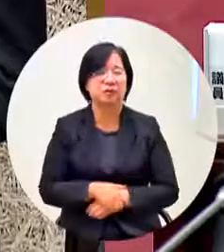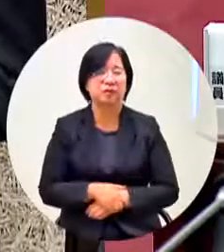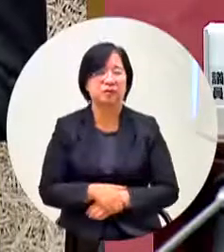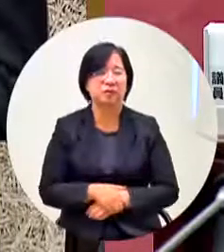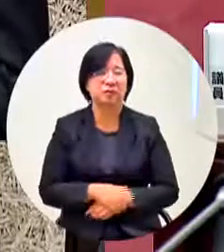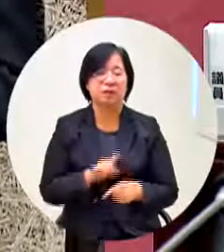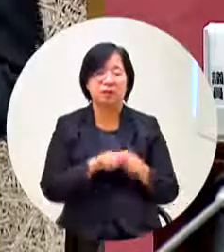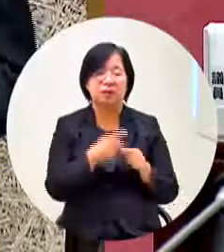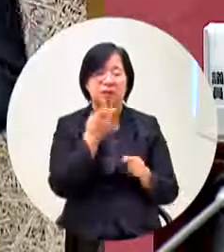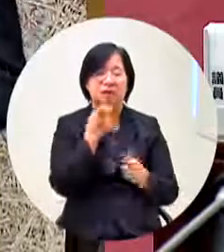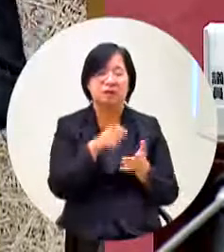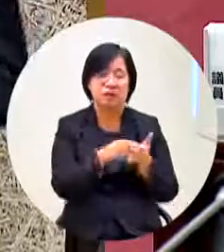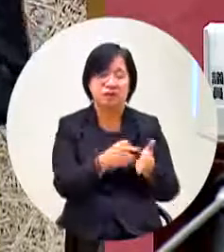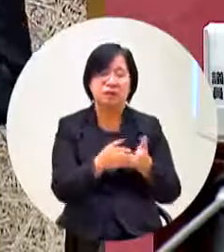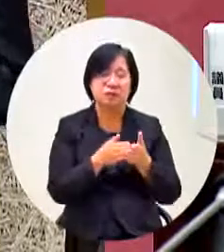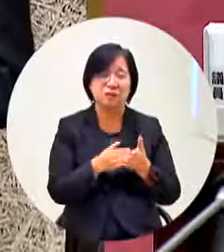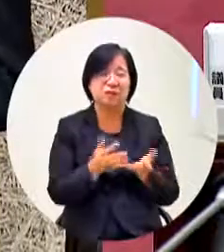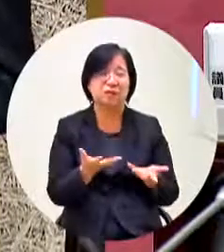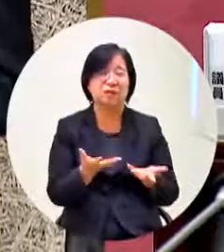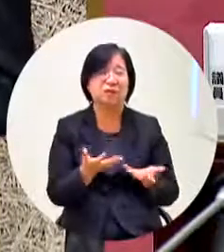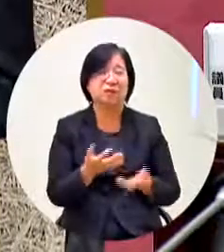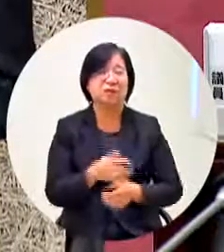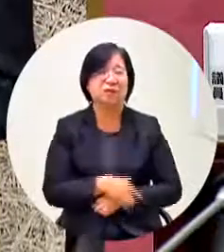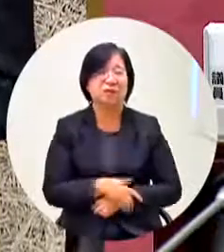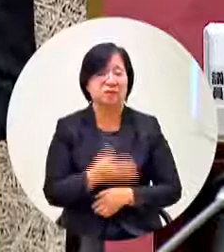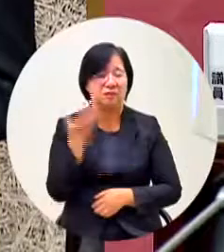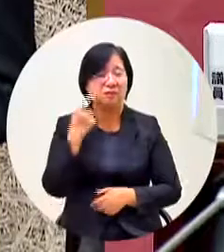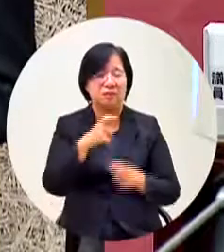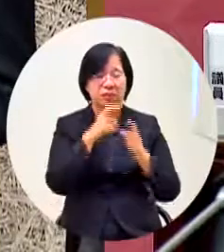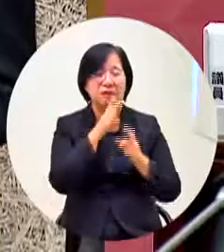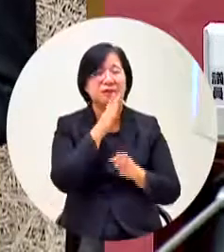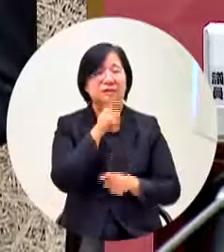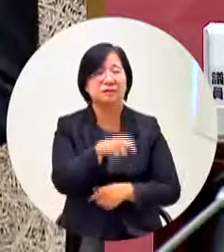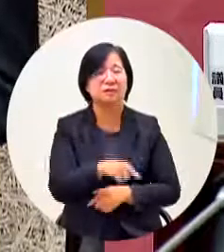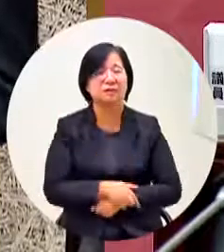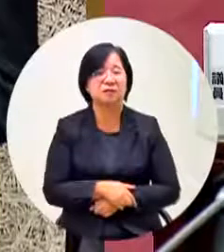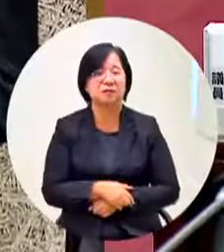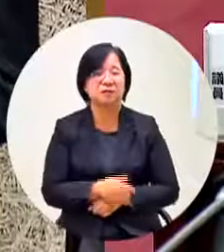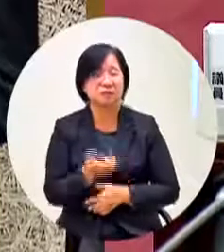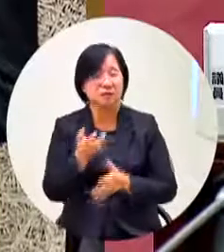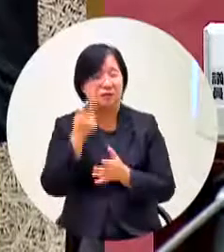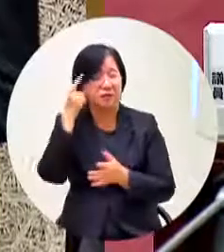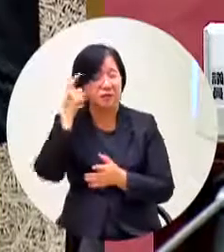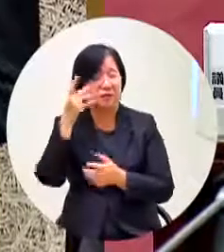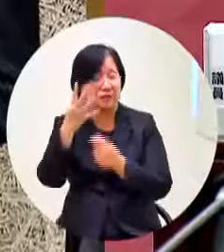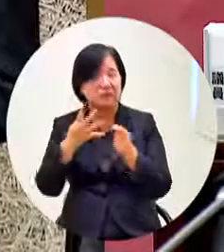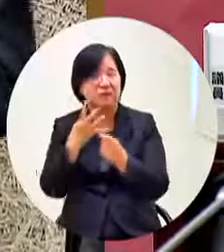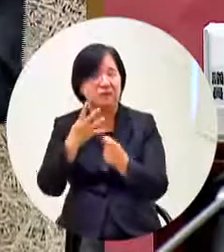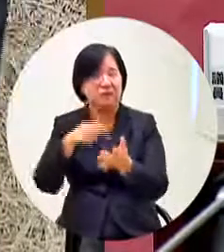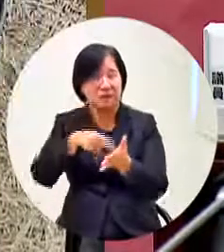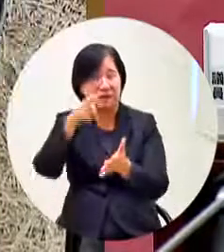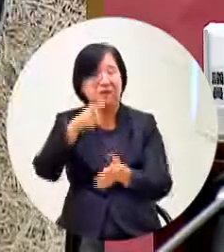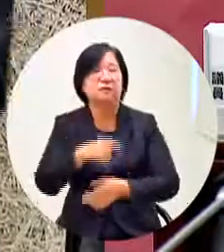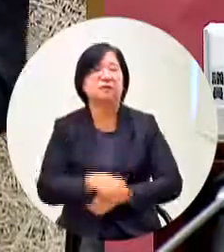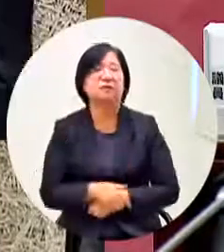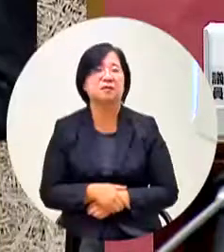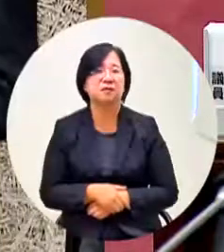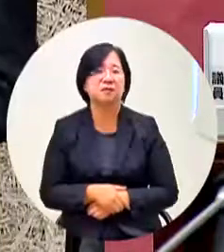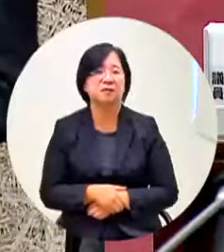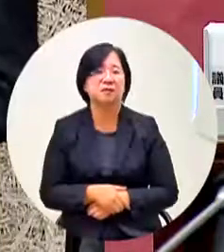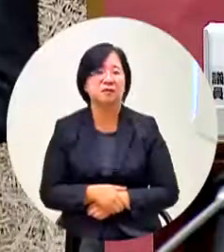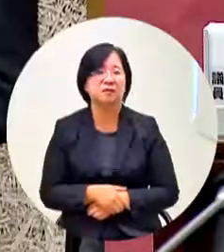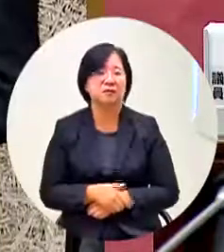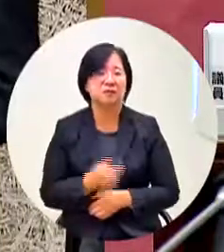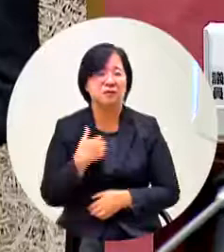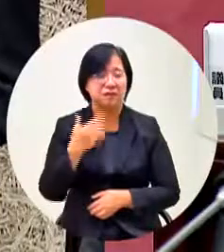央这样争取啊。 对对对啊，因为那个前瞻他是4年一期嘛，那上次的提报可能是前瞻的补